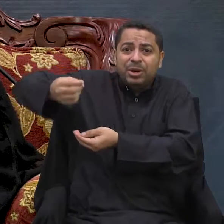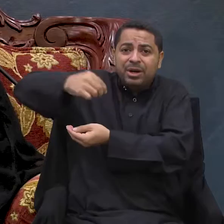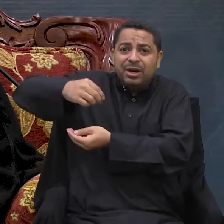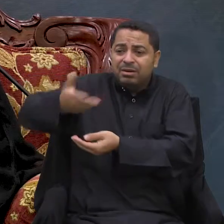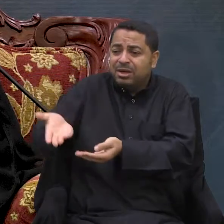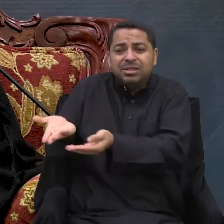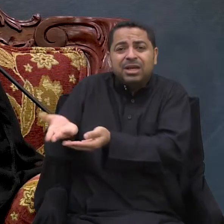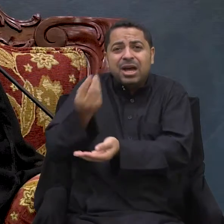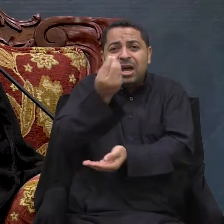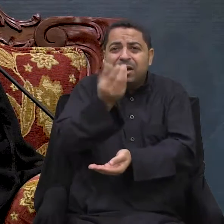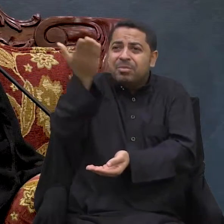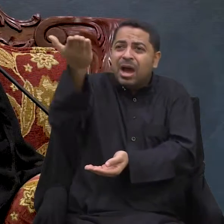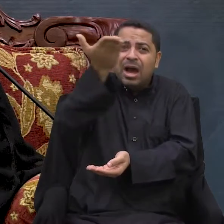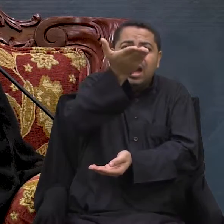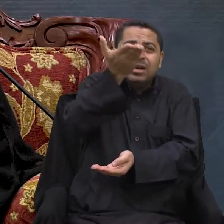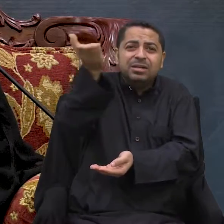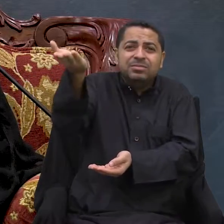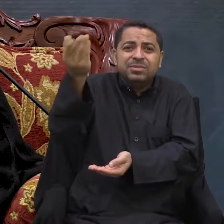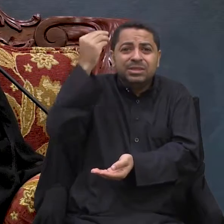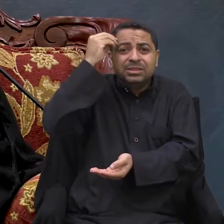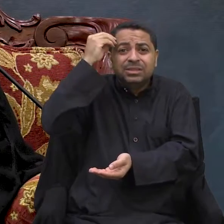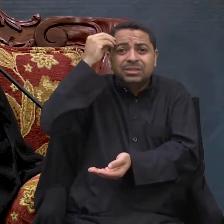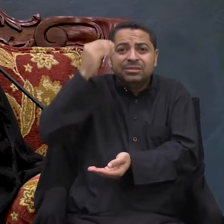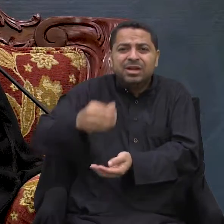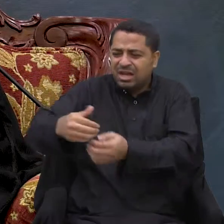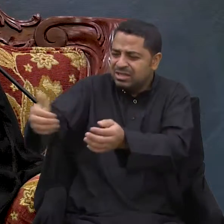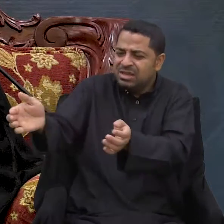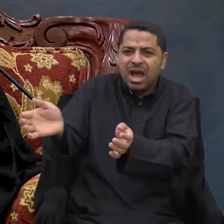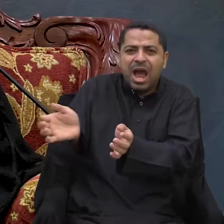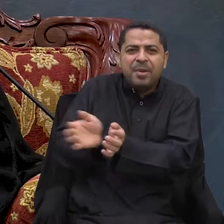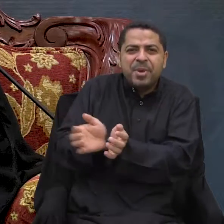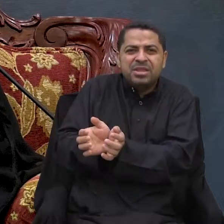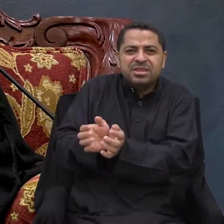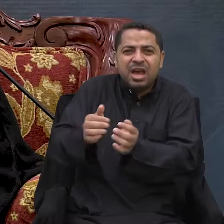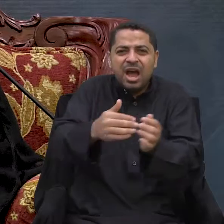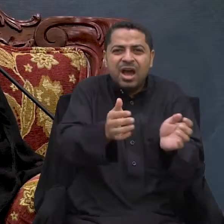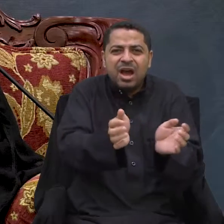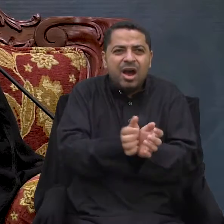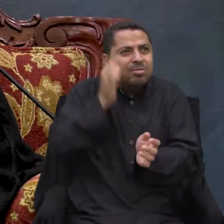فحشاه من أوام في اضطرام